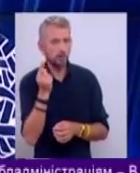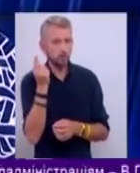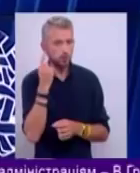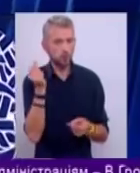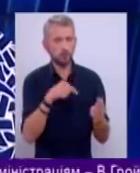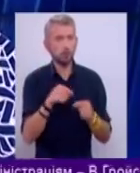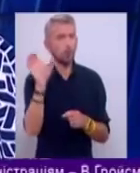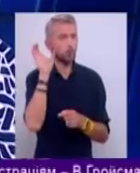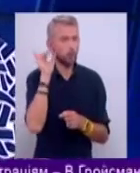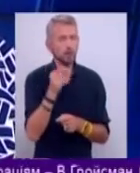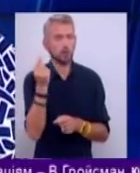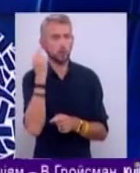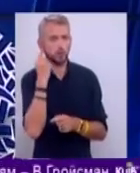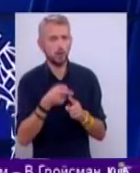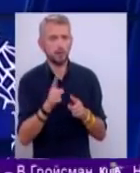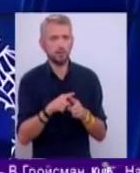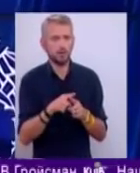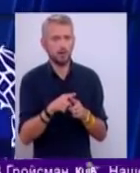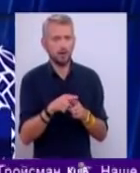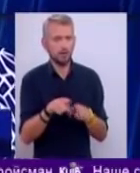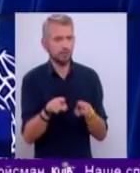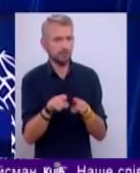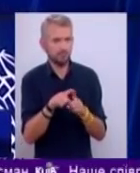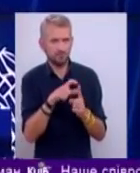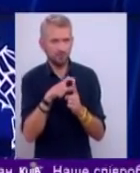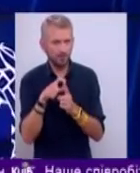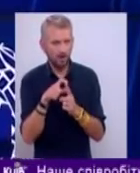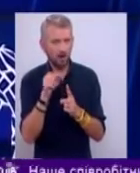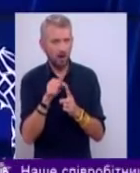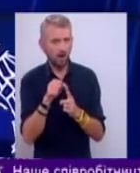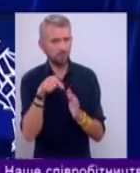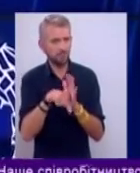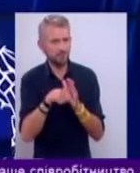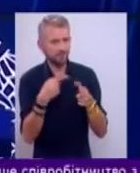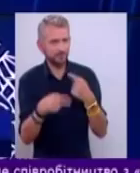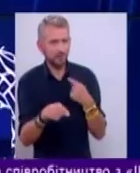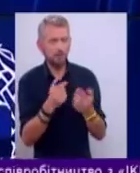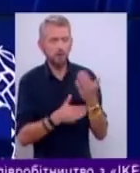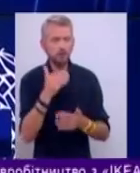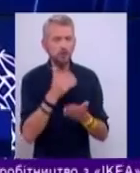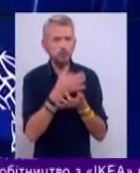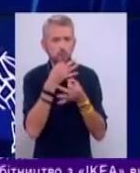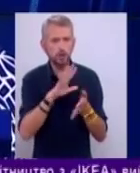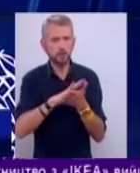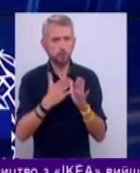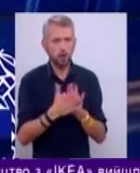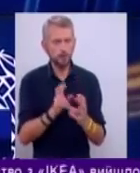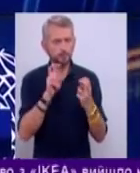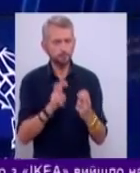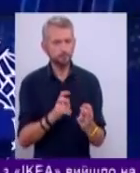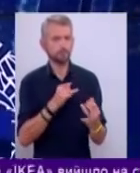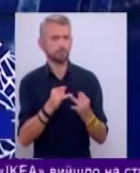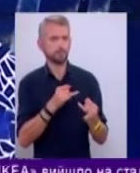одного, слухати і чути – це синоніми, але різні значення. І врешті-решт в будь-якій ситуації сідати за стіл